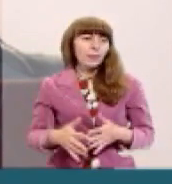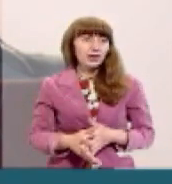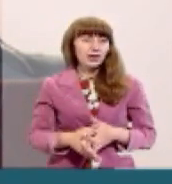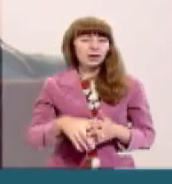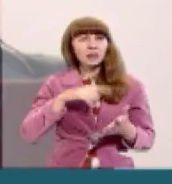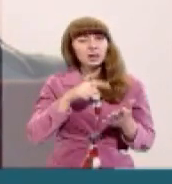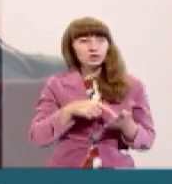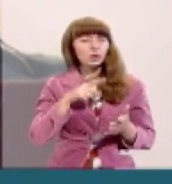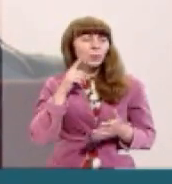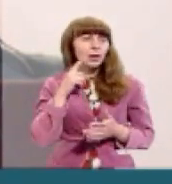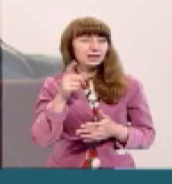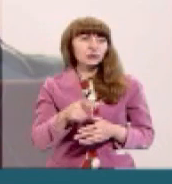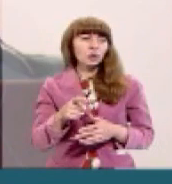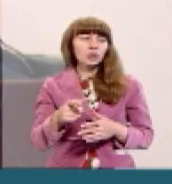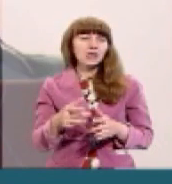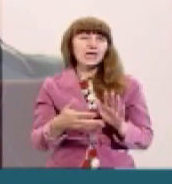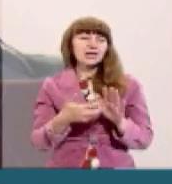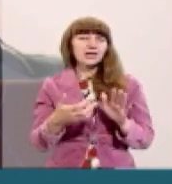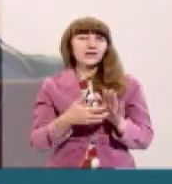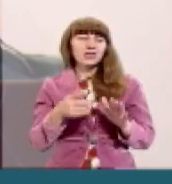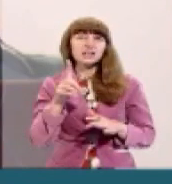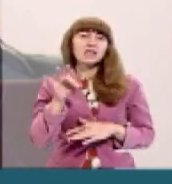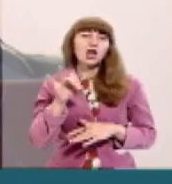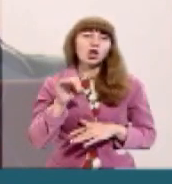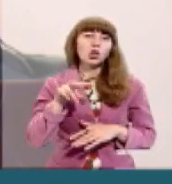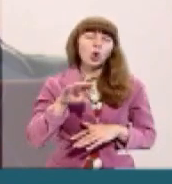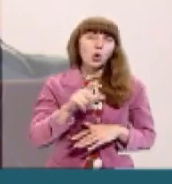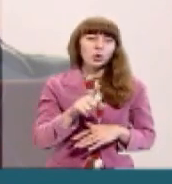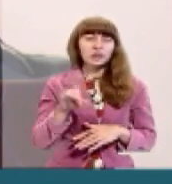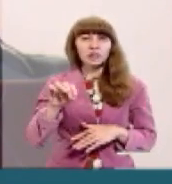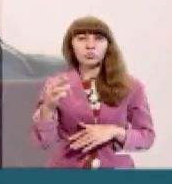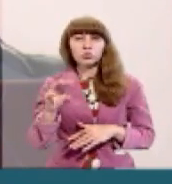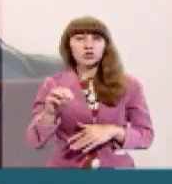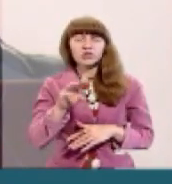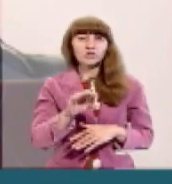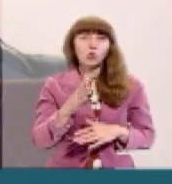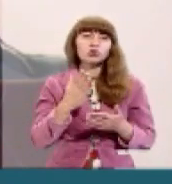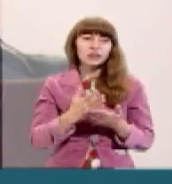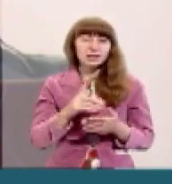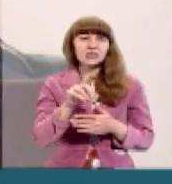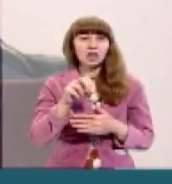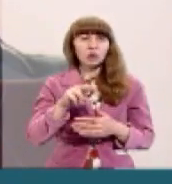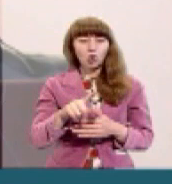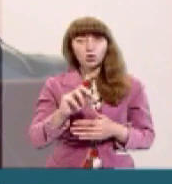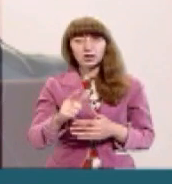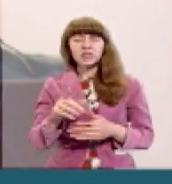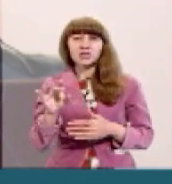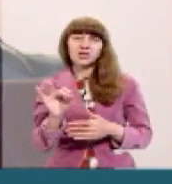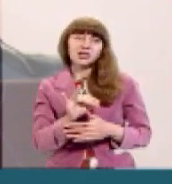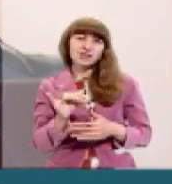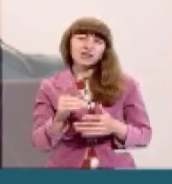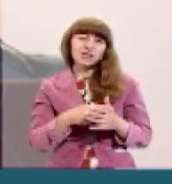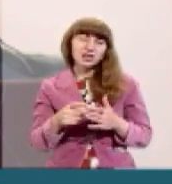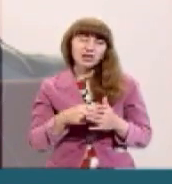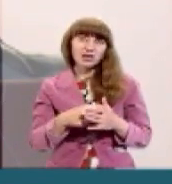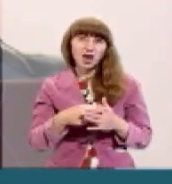так как у городской молодежи как правило отсутствует залоговое имущество либо имущество находится в залоге либо имеется отрицательно кредитная история